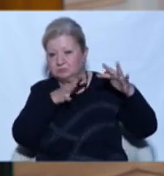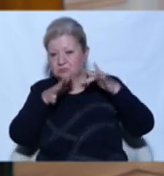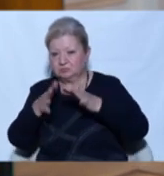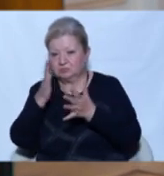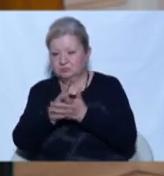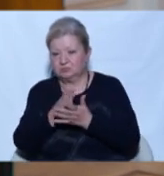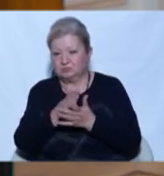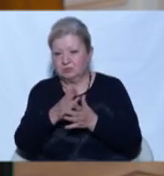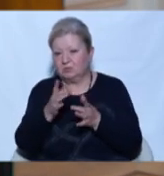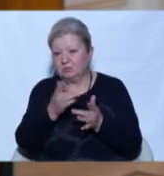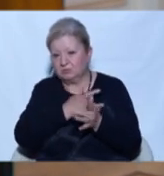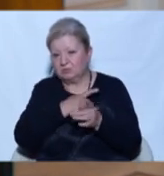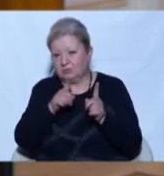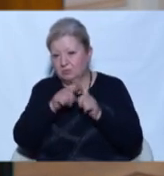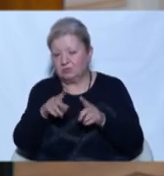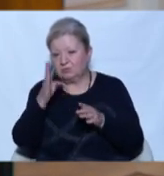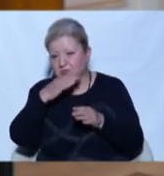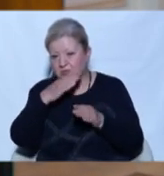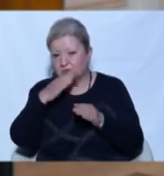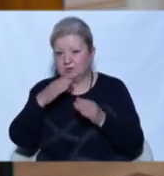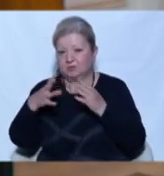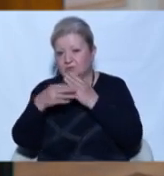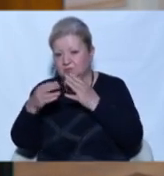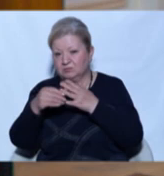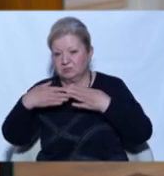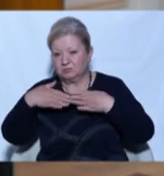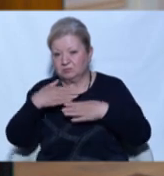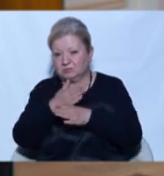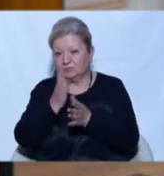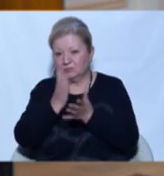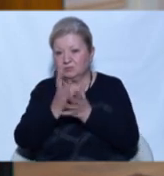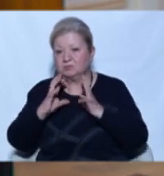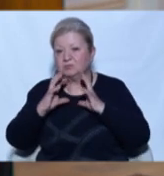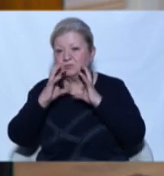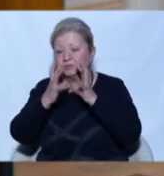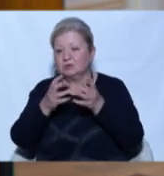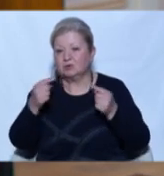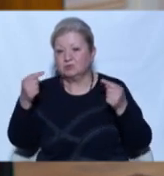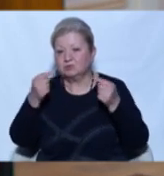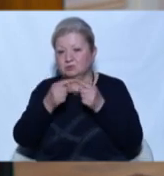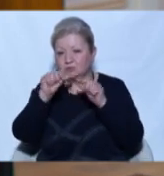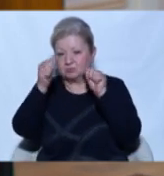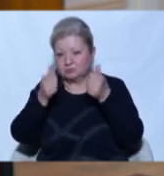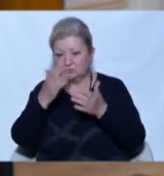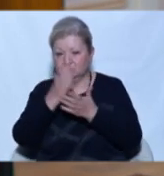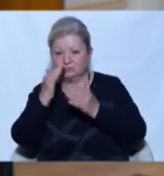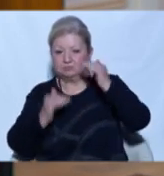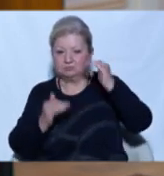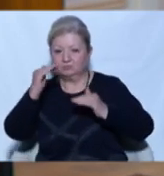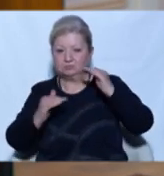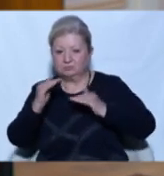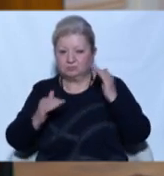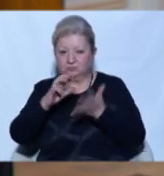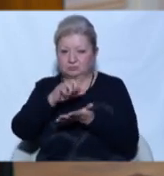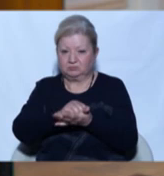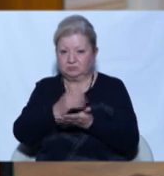თითქოს წყალი და ხმელეთი ისე არის განაწილებული, რომ სამყაროში ზუსტად აი ასეთი ფორმით წონასწორობას უნარჩუნებს